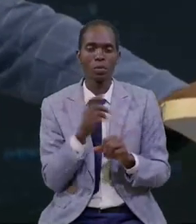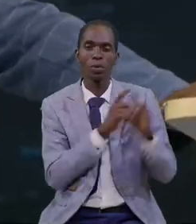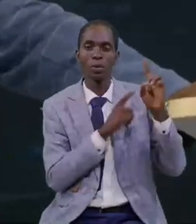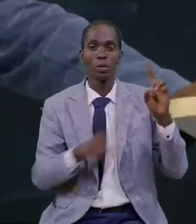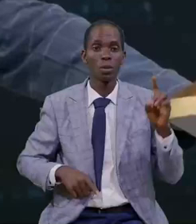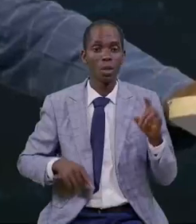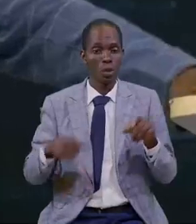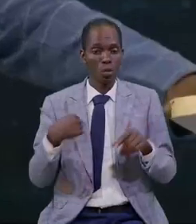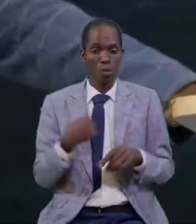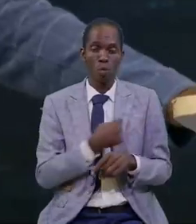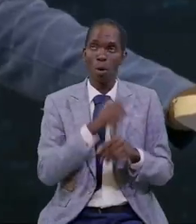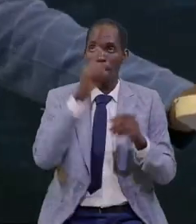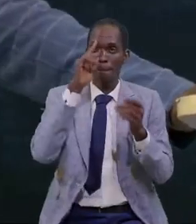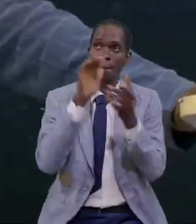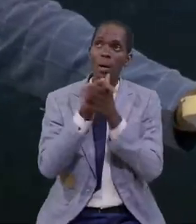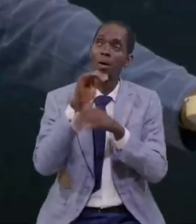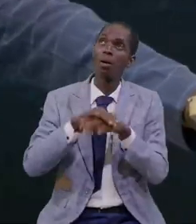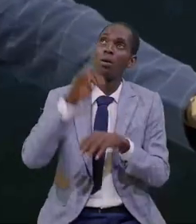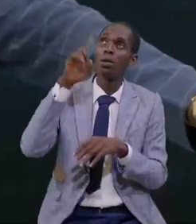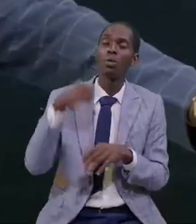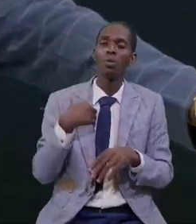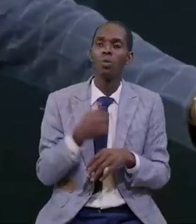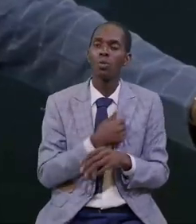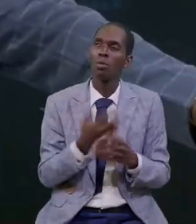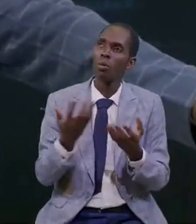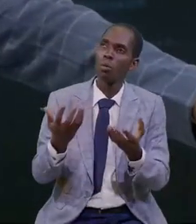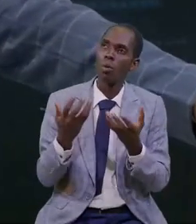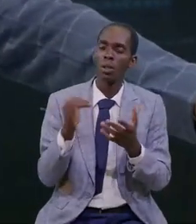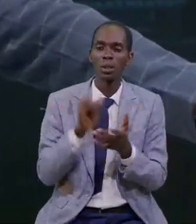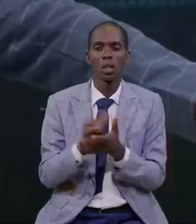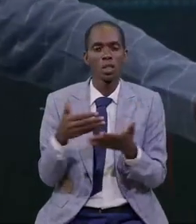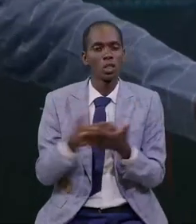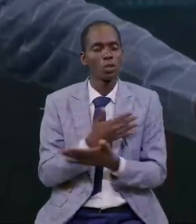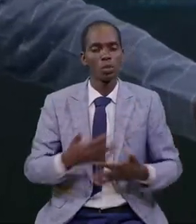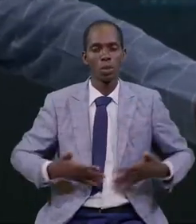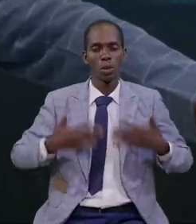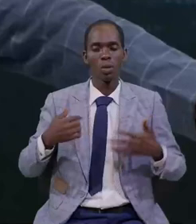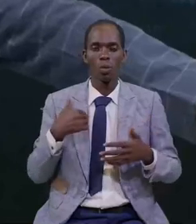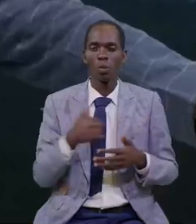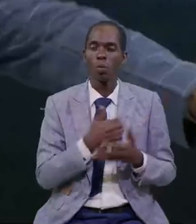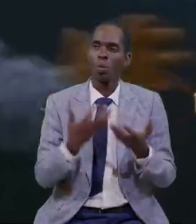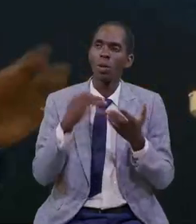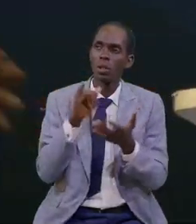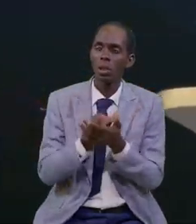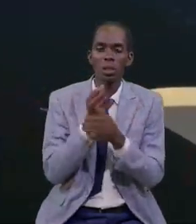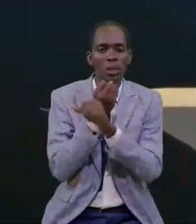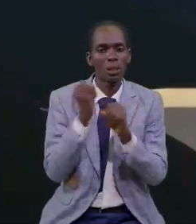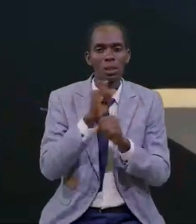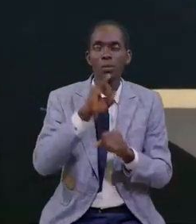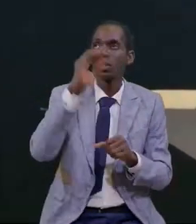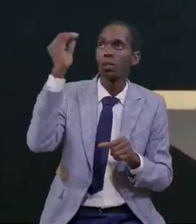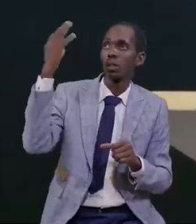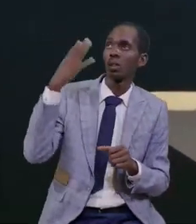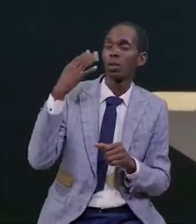lui nous avons soif de cette nouvelle vie nous avons soif de cette grâce salvatrice nous avons soif